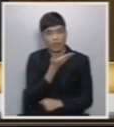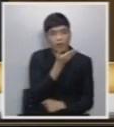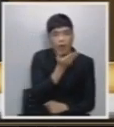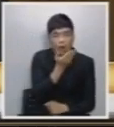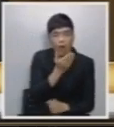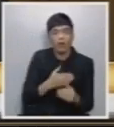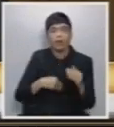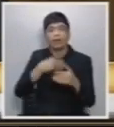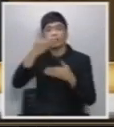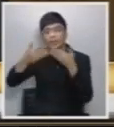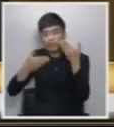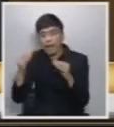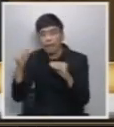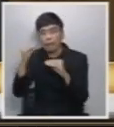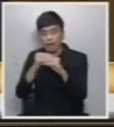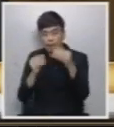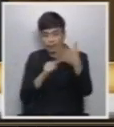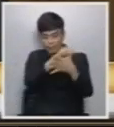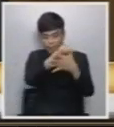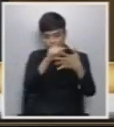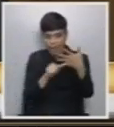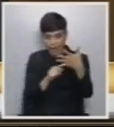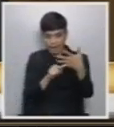นือจาก